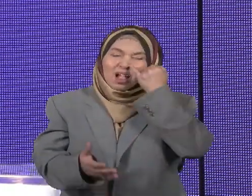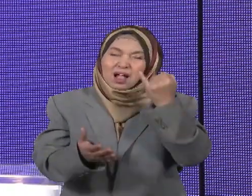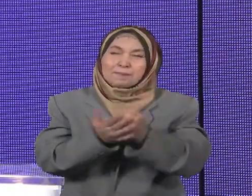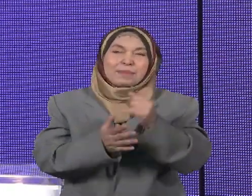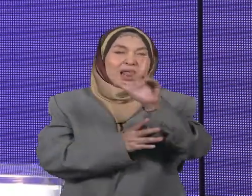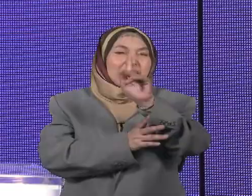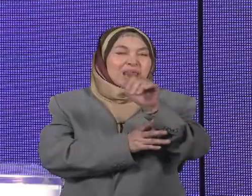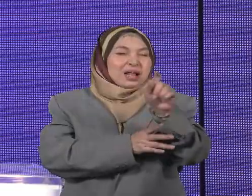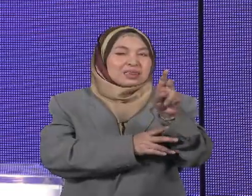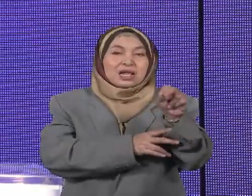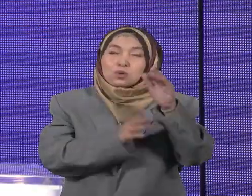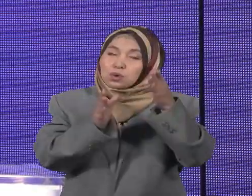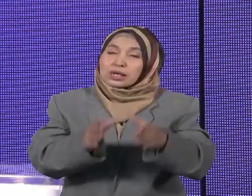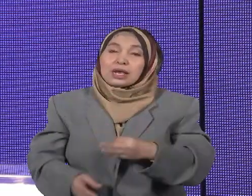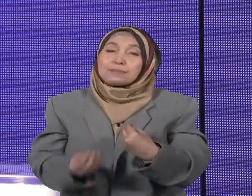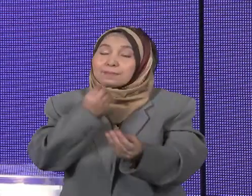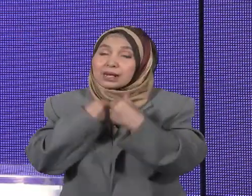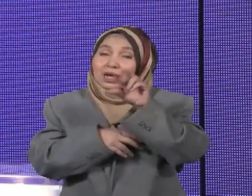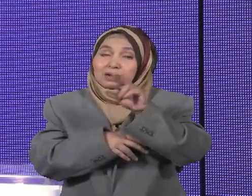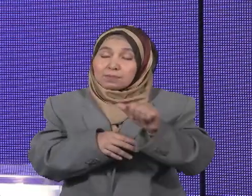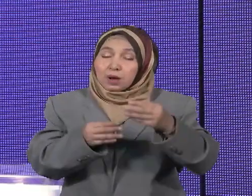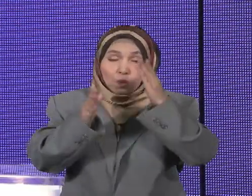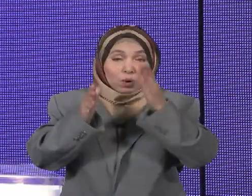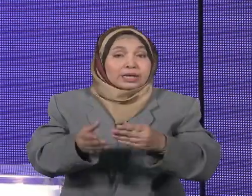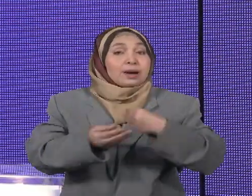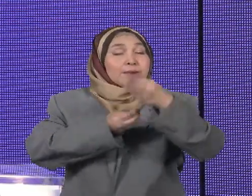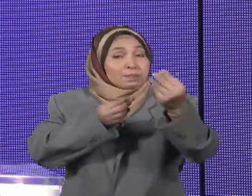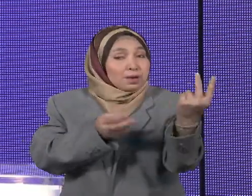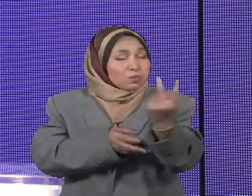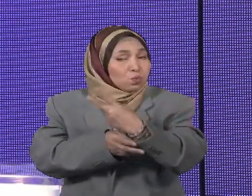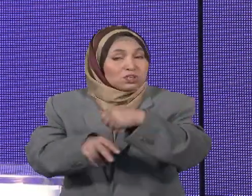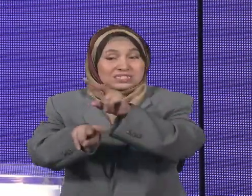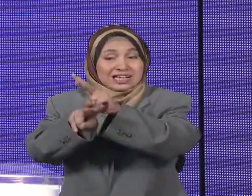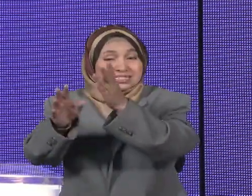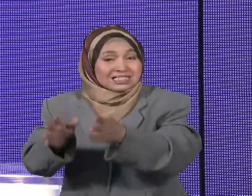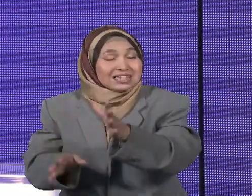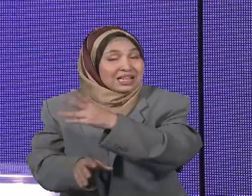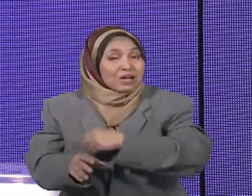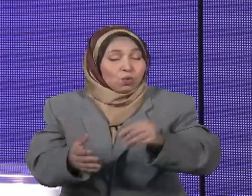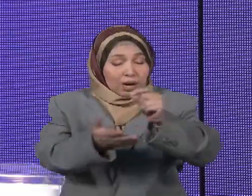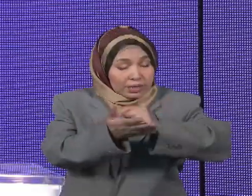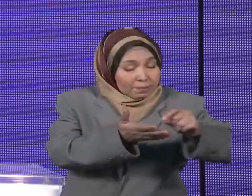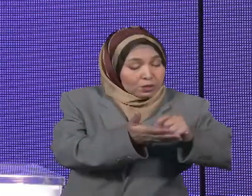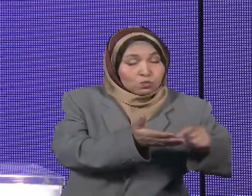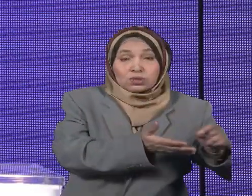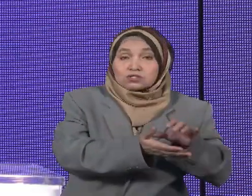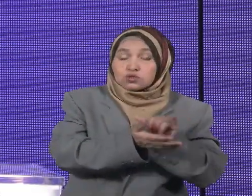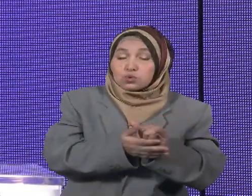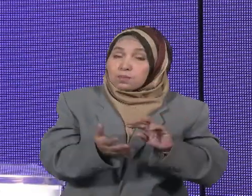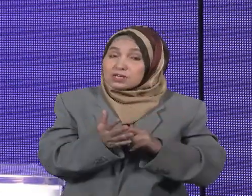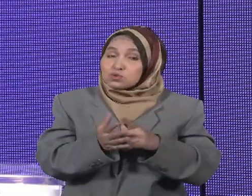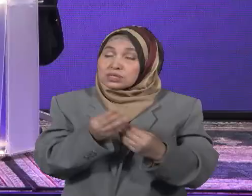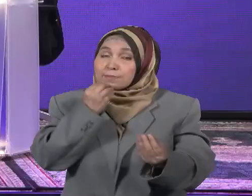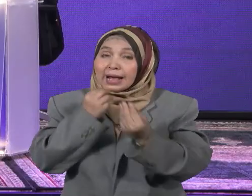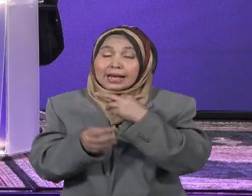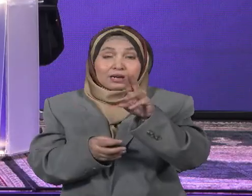yang memakan riba, orang yang memberinya, dua orang saksi dan orang yang menulisnya. Wah, ya, maksudnya yang makan riba